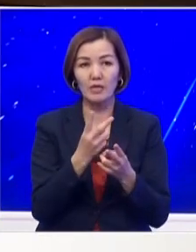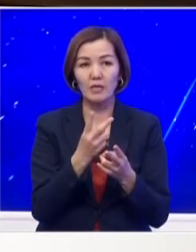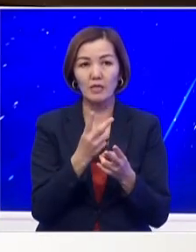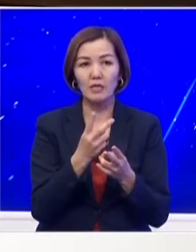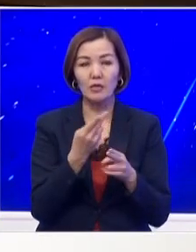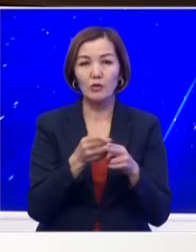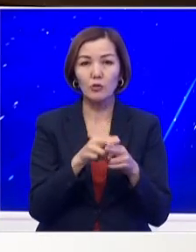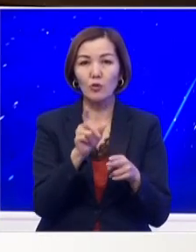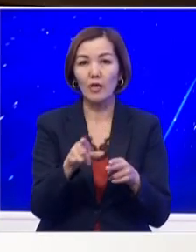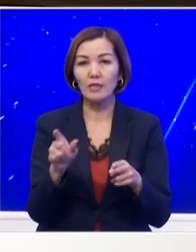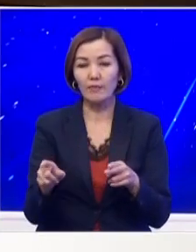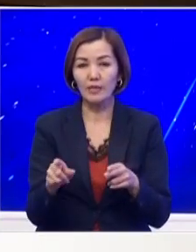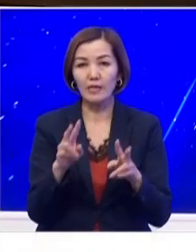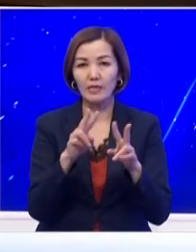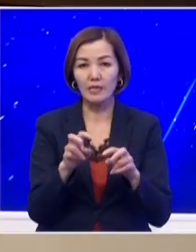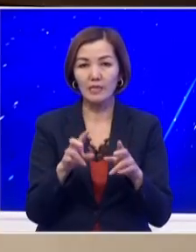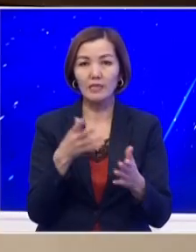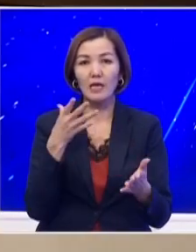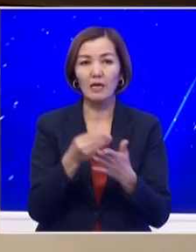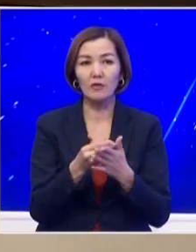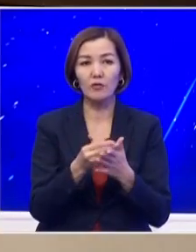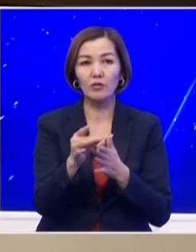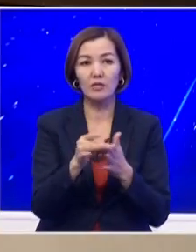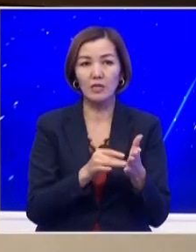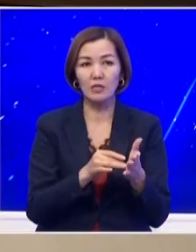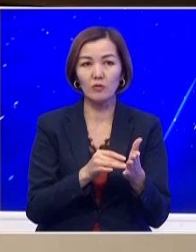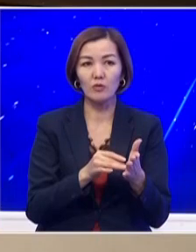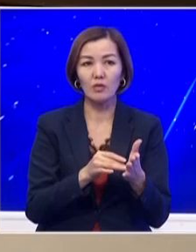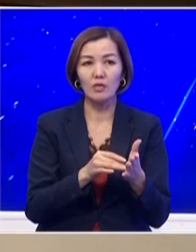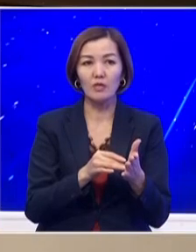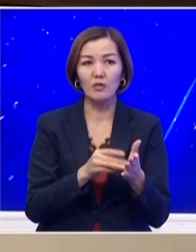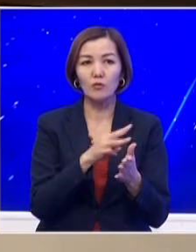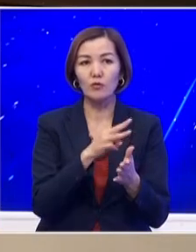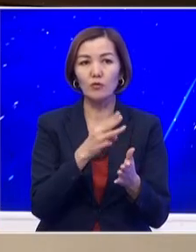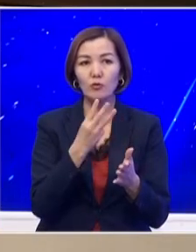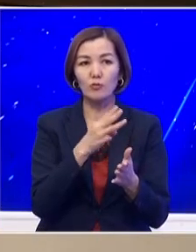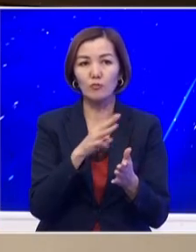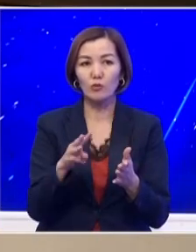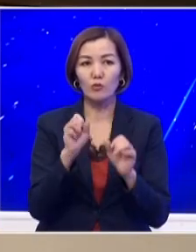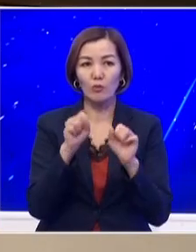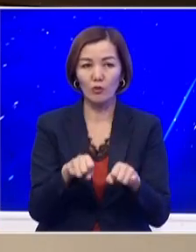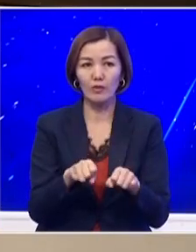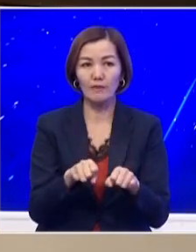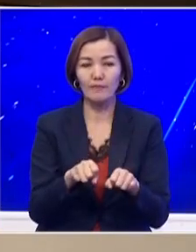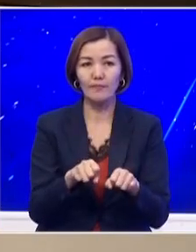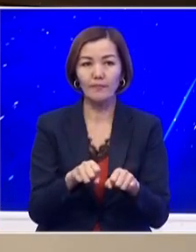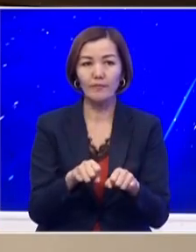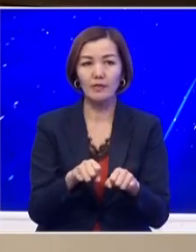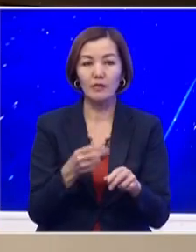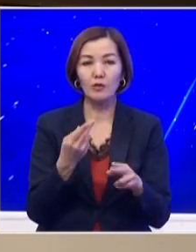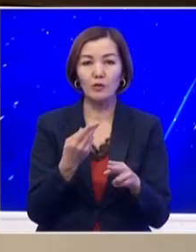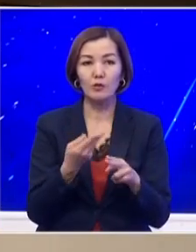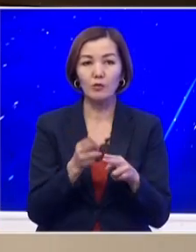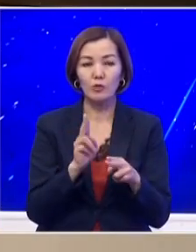сол адамдар сол тексерістен ақылы түрде өтемдесе, онда дәл сол уақытта әлде 3 минуттен өтуіне болады. Ал